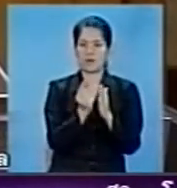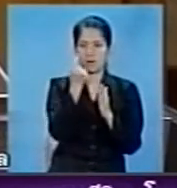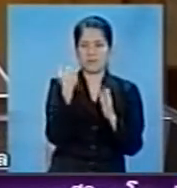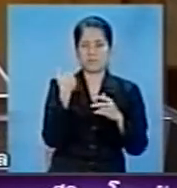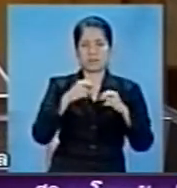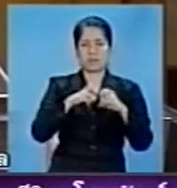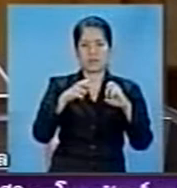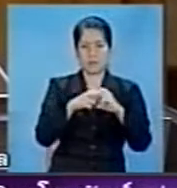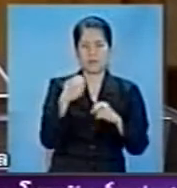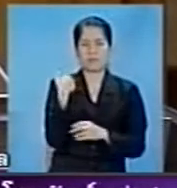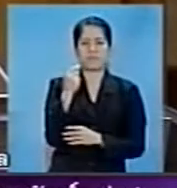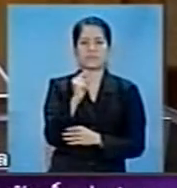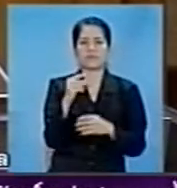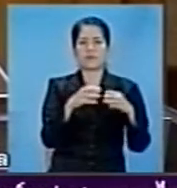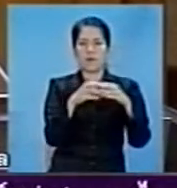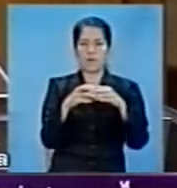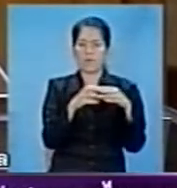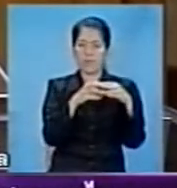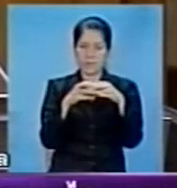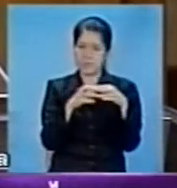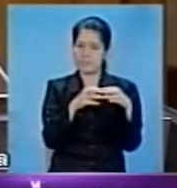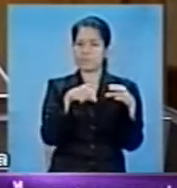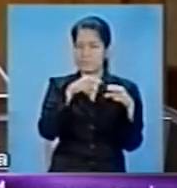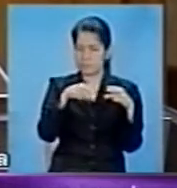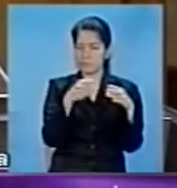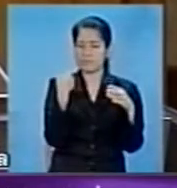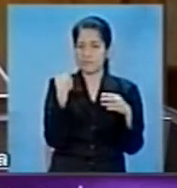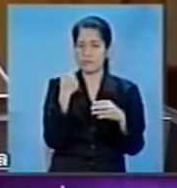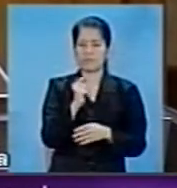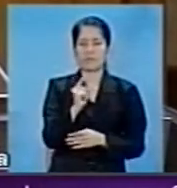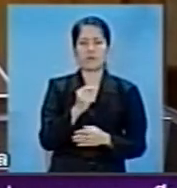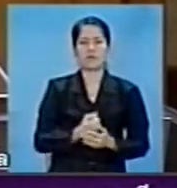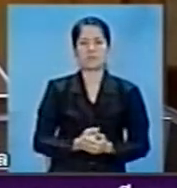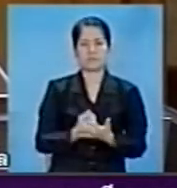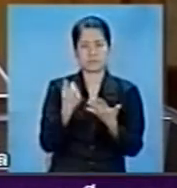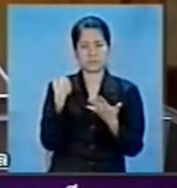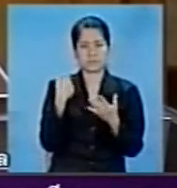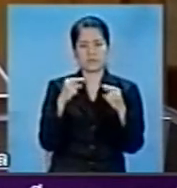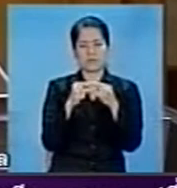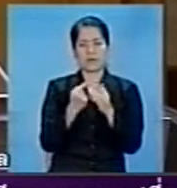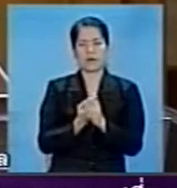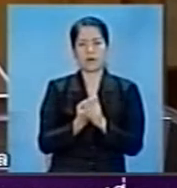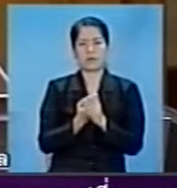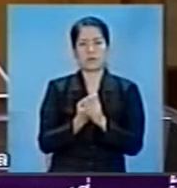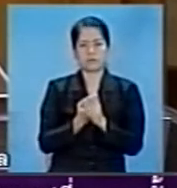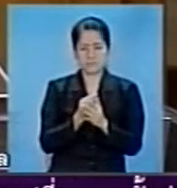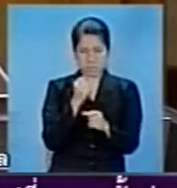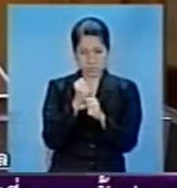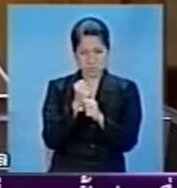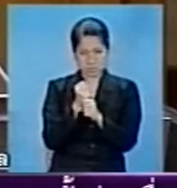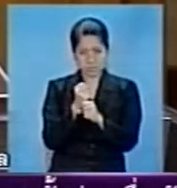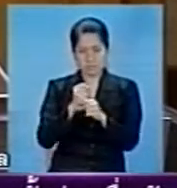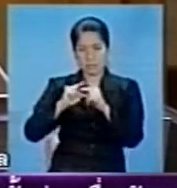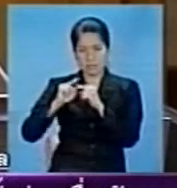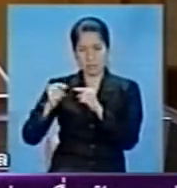าของกลุ่มคนบางกลุ่มซึ่งไปเกินเลยกว่าการชุมนุมโดยสงบปราศจาก